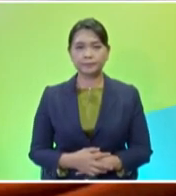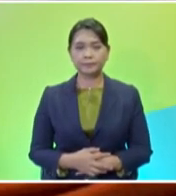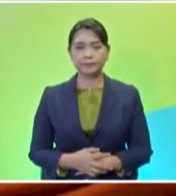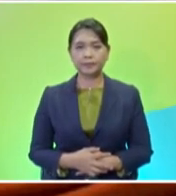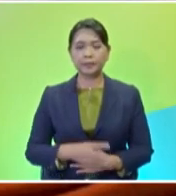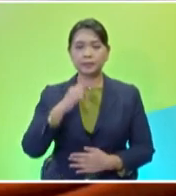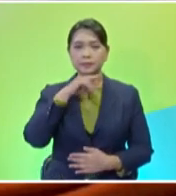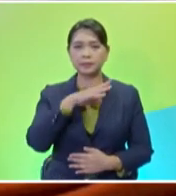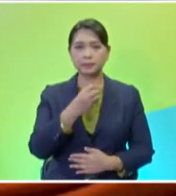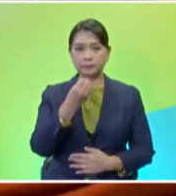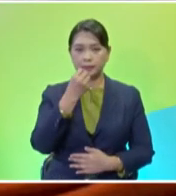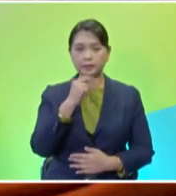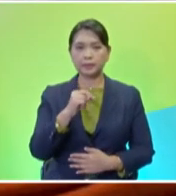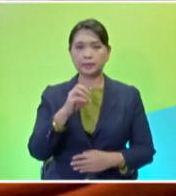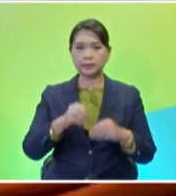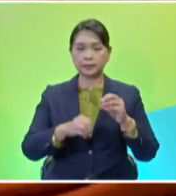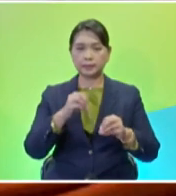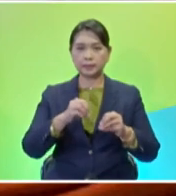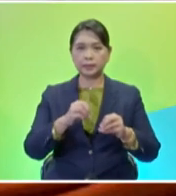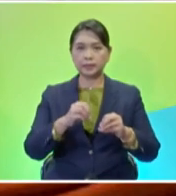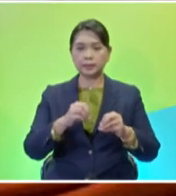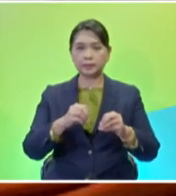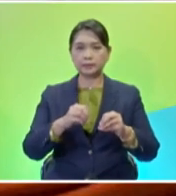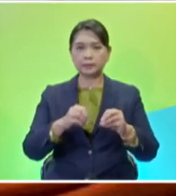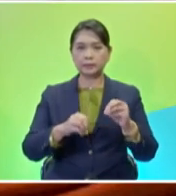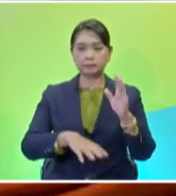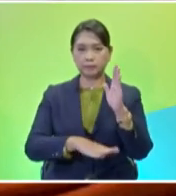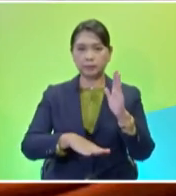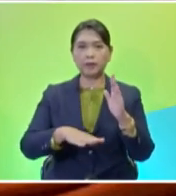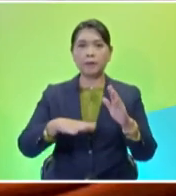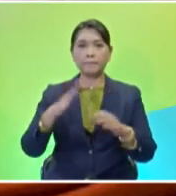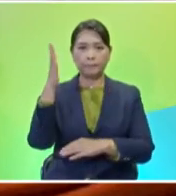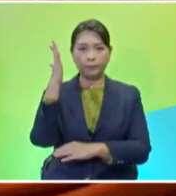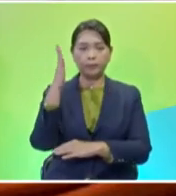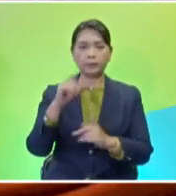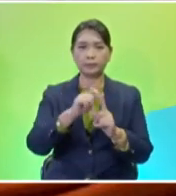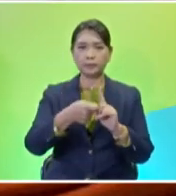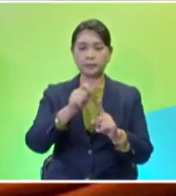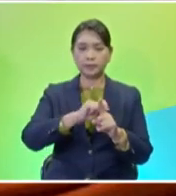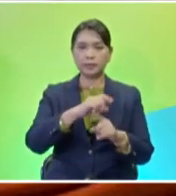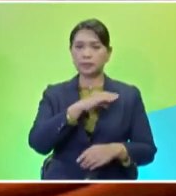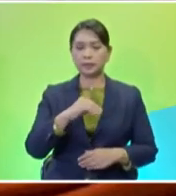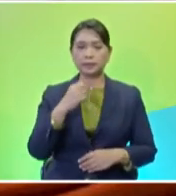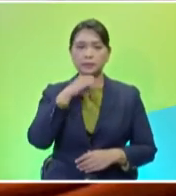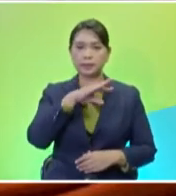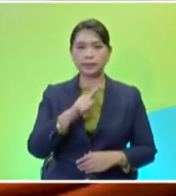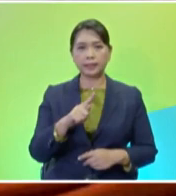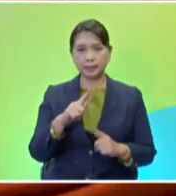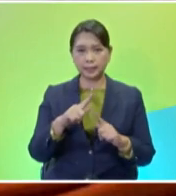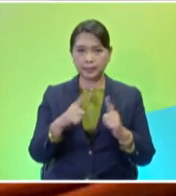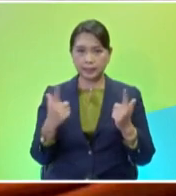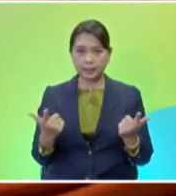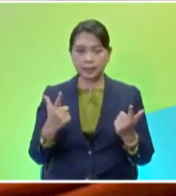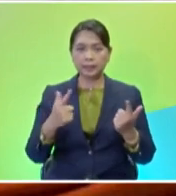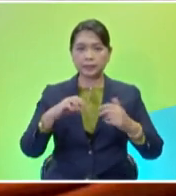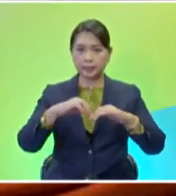sisa makanan ditanam di Pangkal pokok pisau manakala sisa pepatah lain diasingkan mengikut